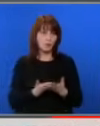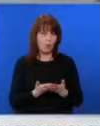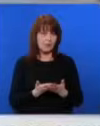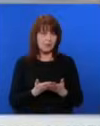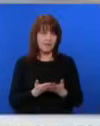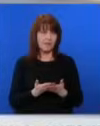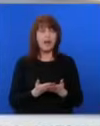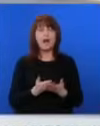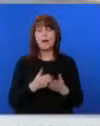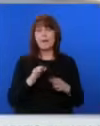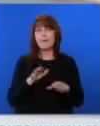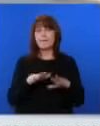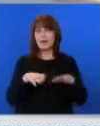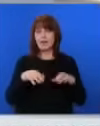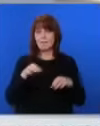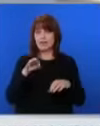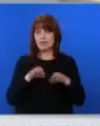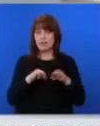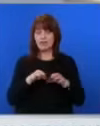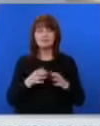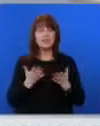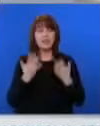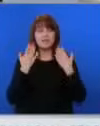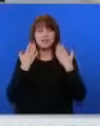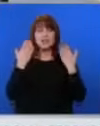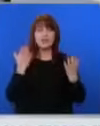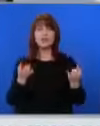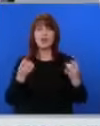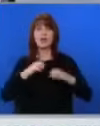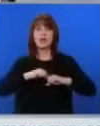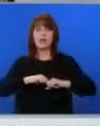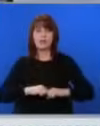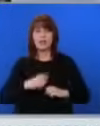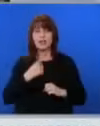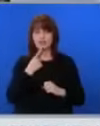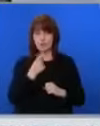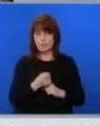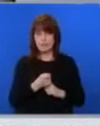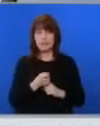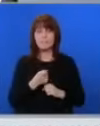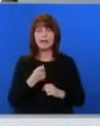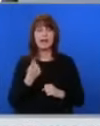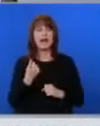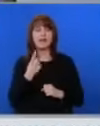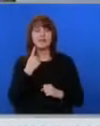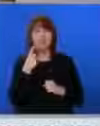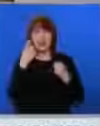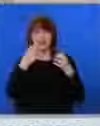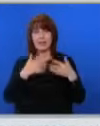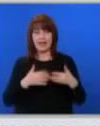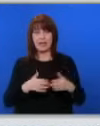гласува също утре. Какъв ще е животът на новия кабинет? Това решихме да питаме с Галъп референдум и ето какви са